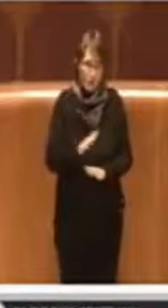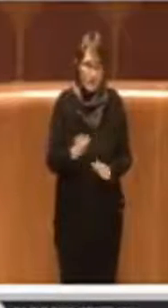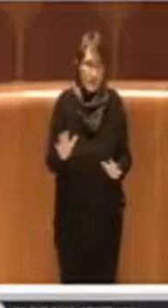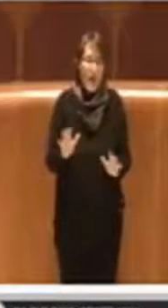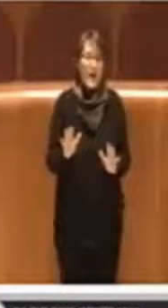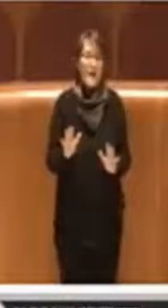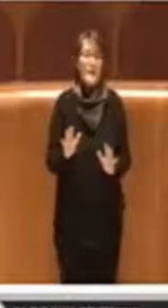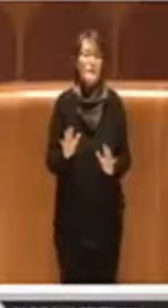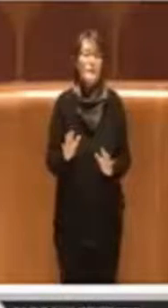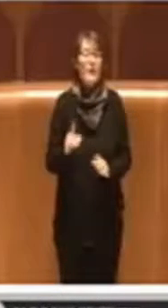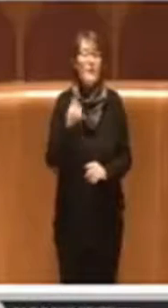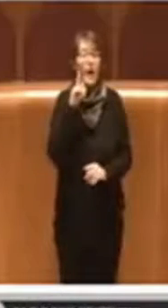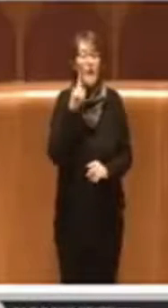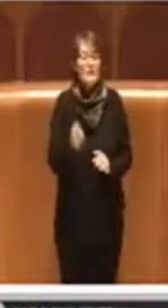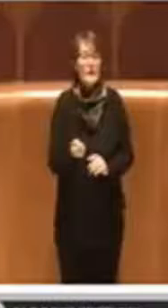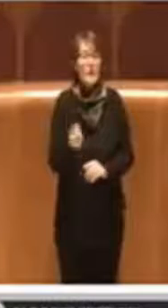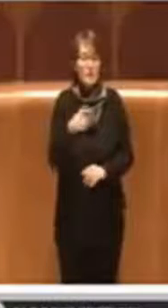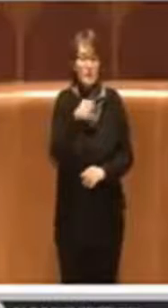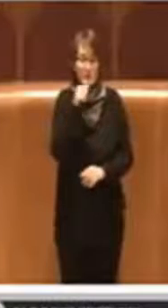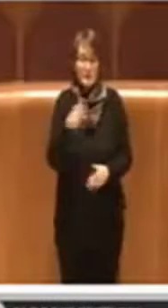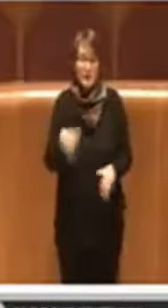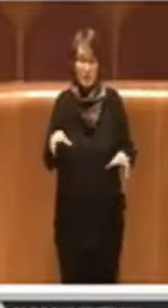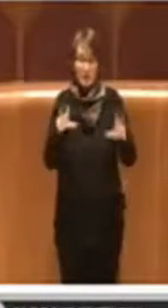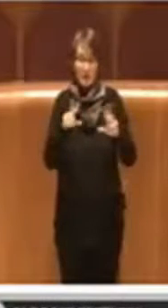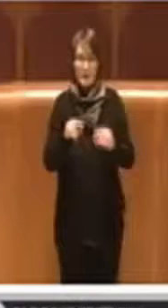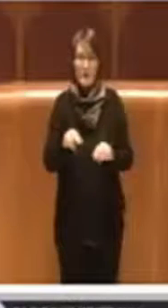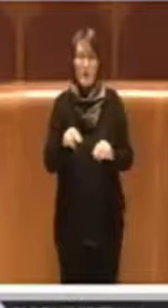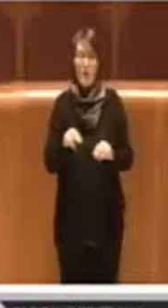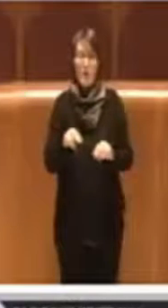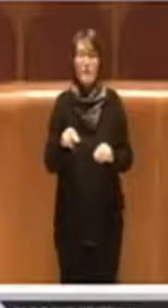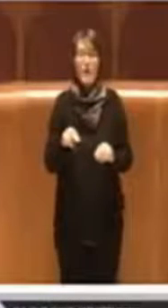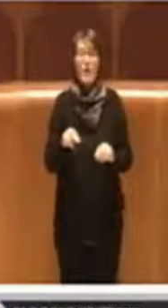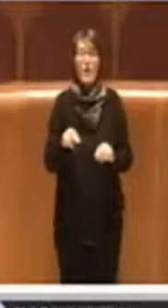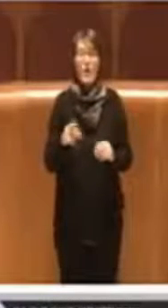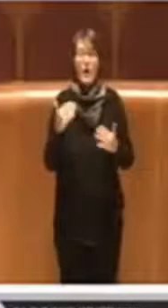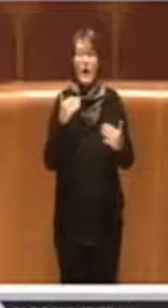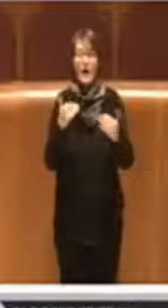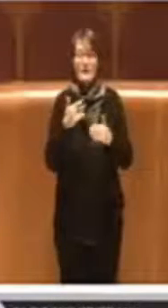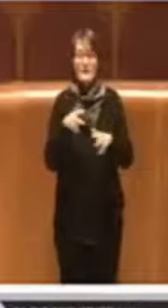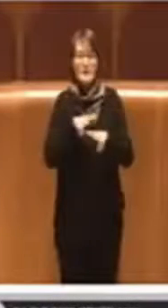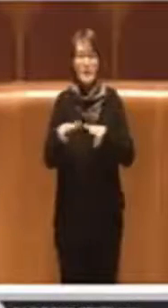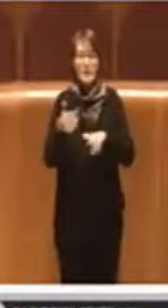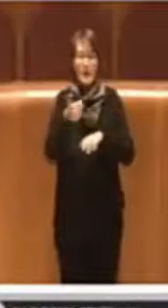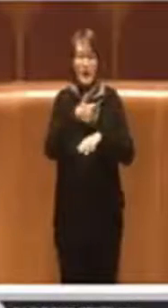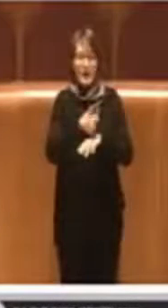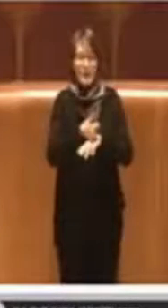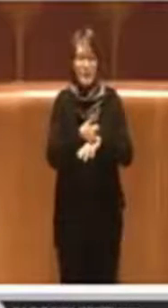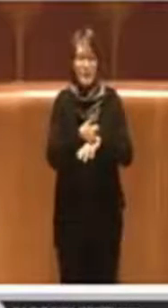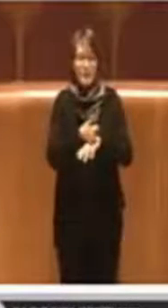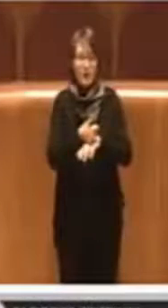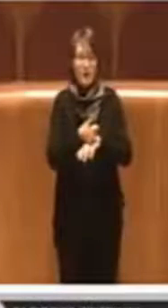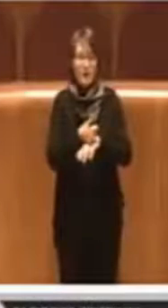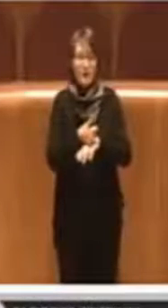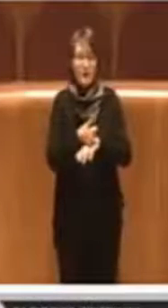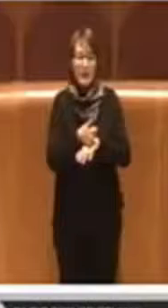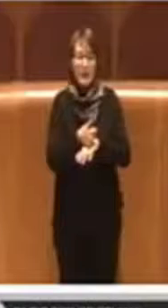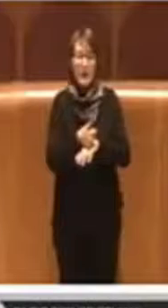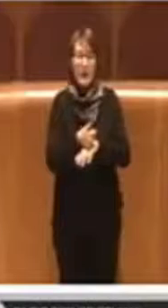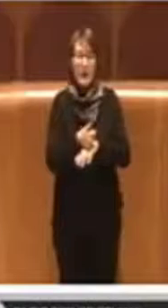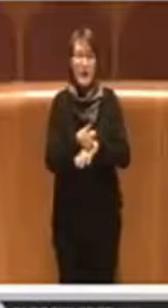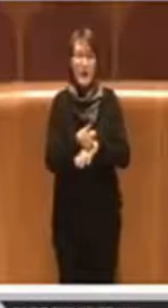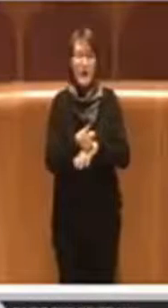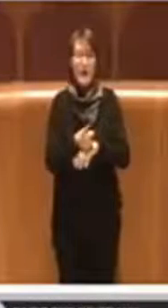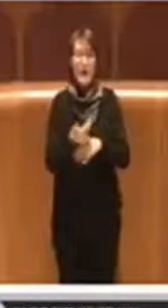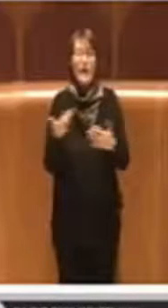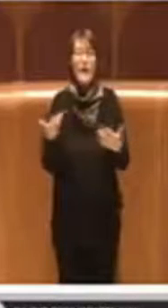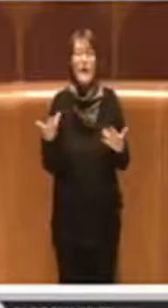rendersi nuovamente necessario ricorrere alla videoconferenza dell'Assemblea Capitolina e delle sue articolazioni, noi saremo pronti all'interno del